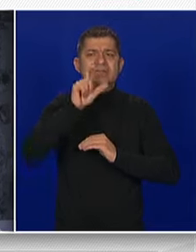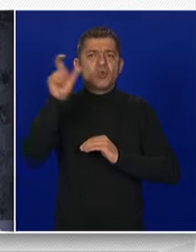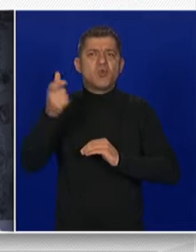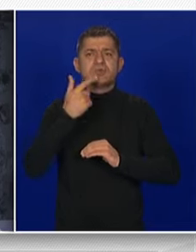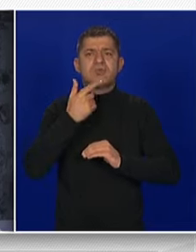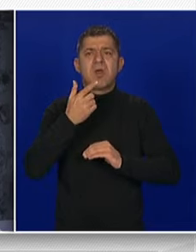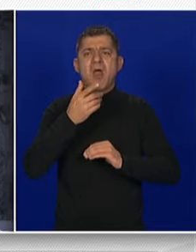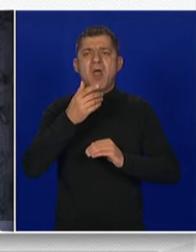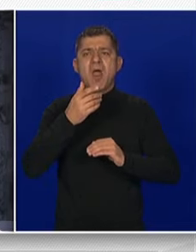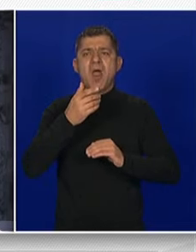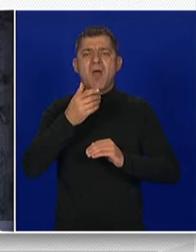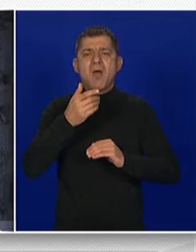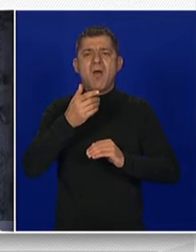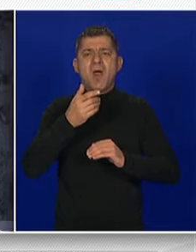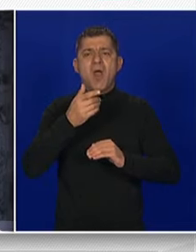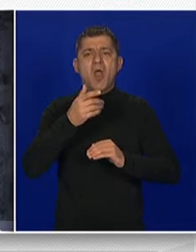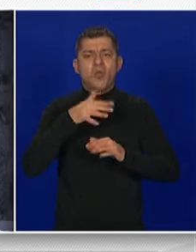nažalost, ili